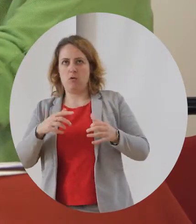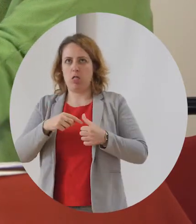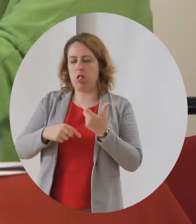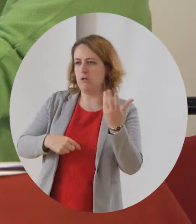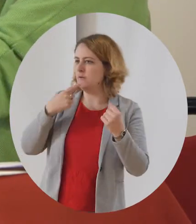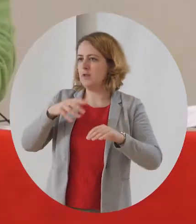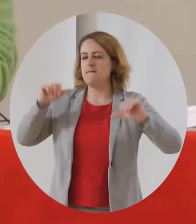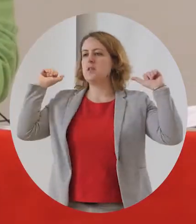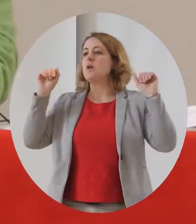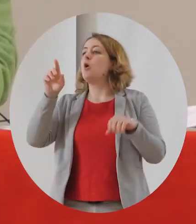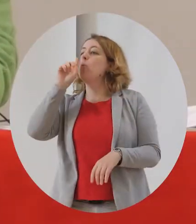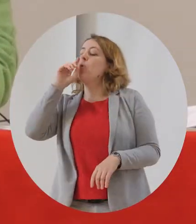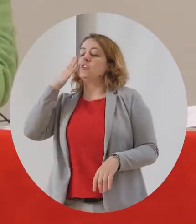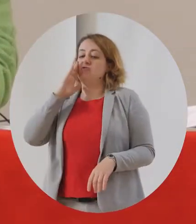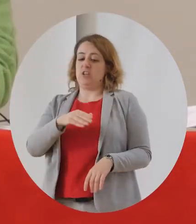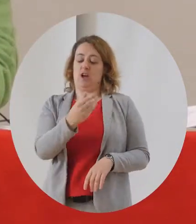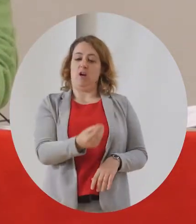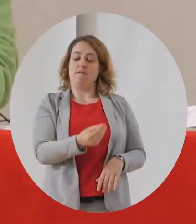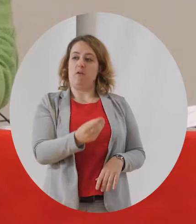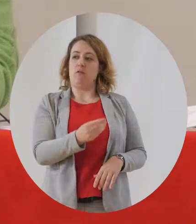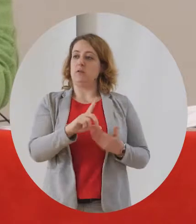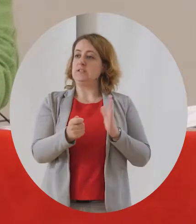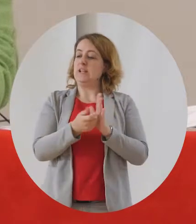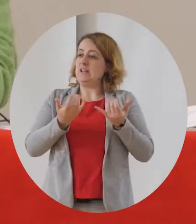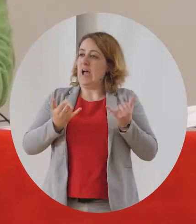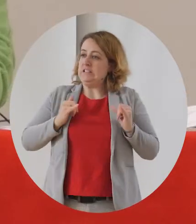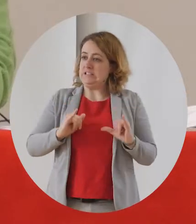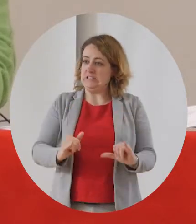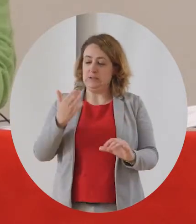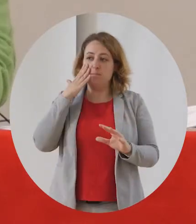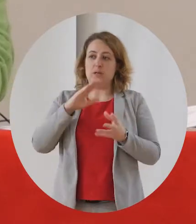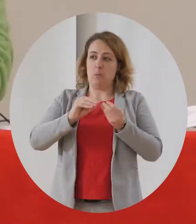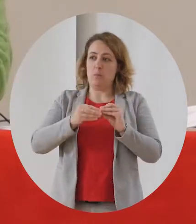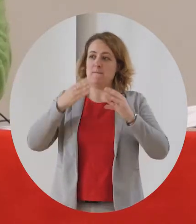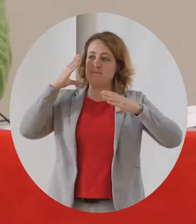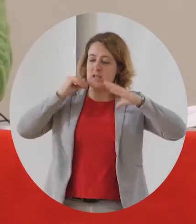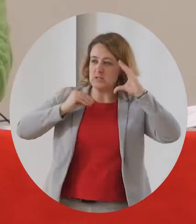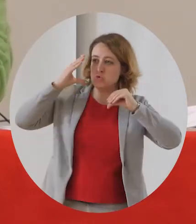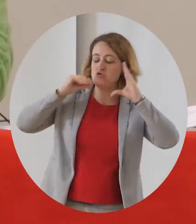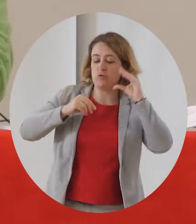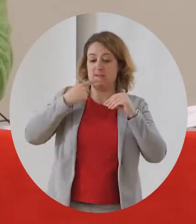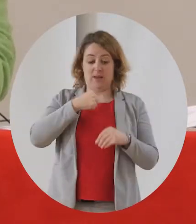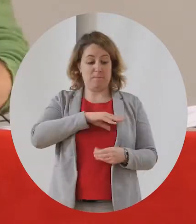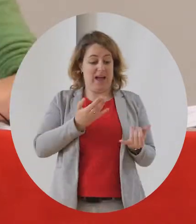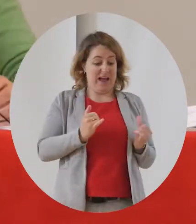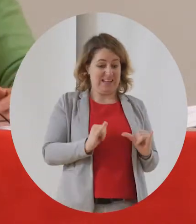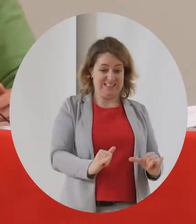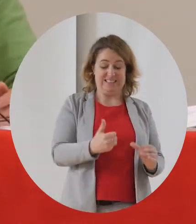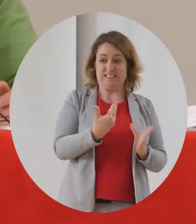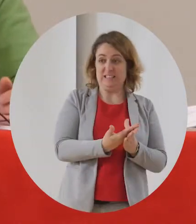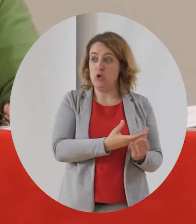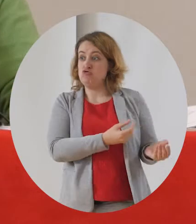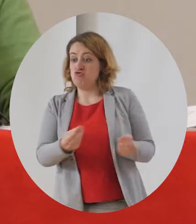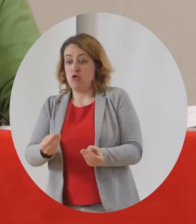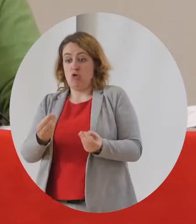tenir assis. Parce qu'on a oublié de le dire, c'est que l'enfant, quand il est assis, qu'il a des troubles vestibulaires, eh ben, c'est pas parce qu'il est